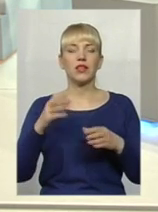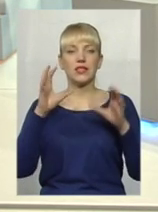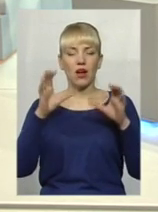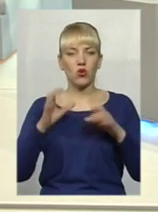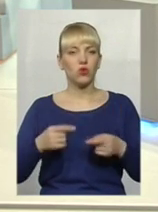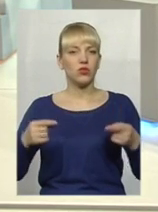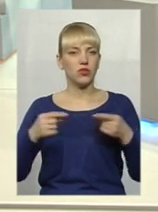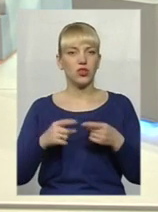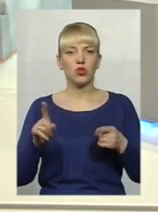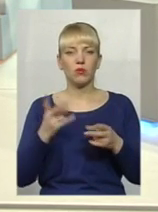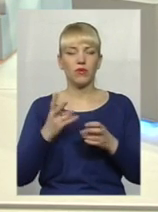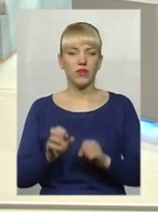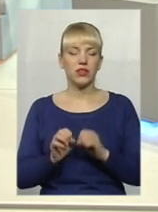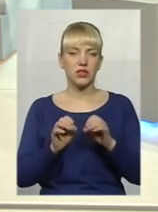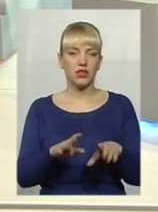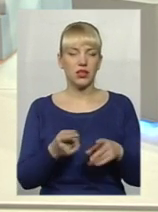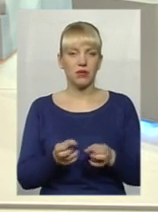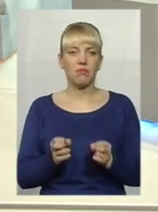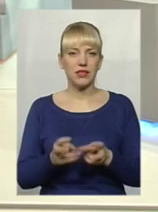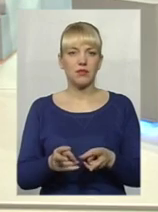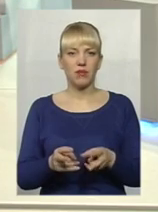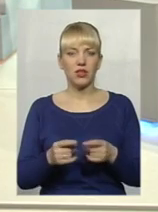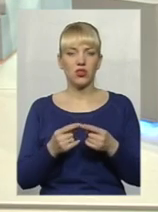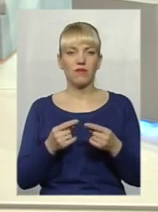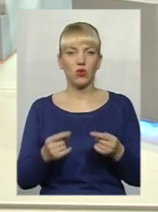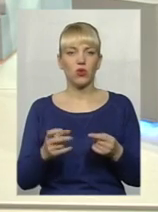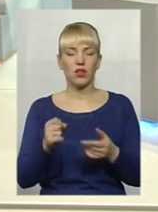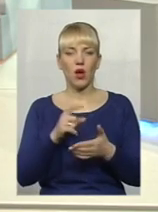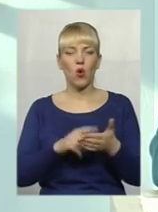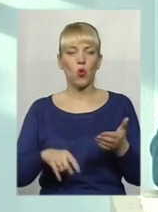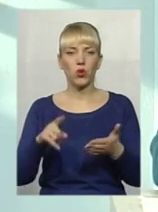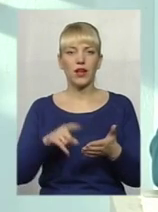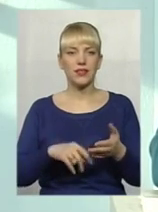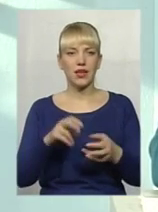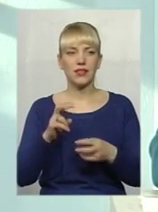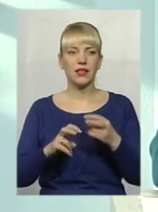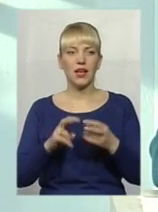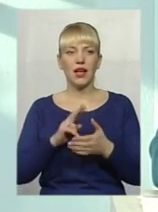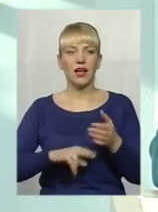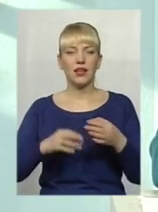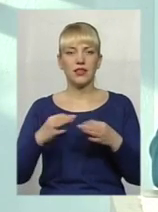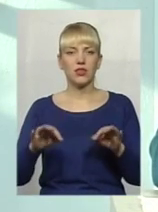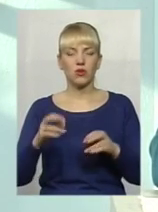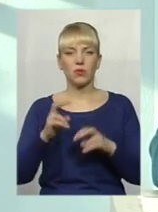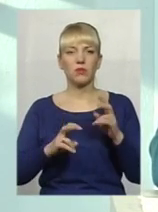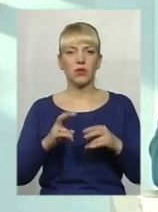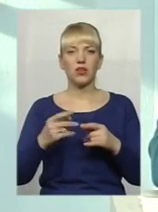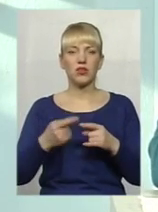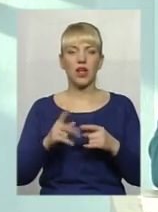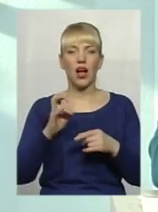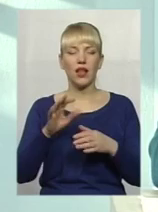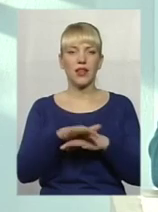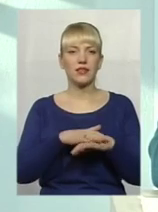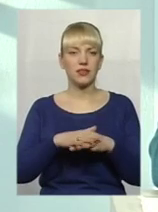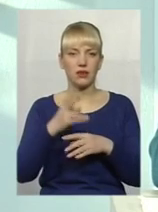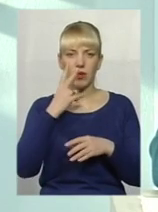що вони повинні здати такі небезпечні відходи на утилізацію ліцензованому підприємству, то з населенням значно гірше. Ми бачимо, наскільки їх